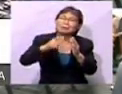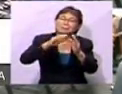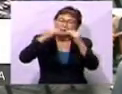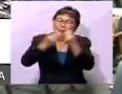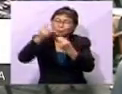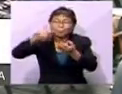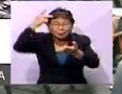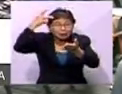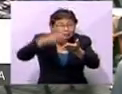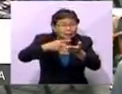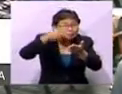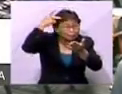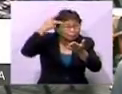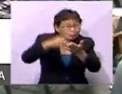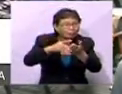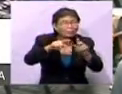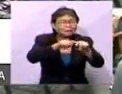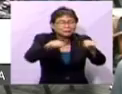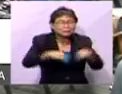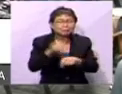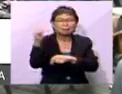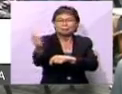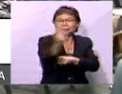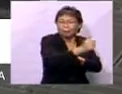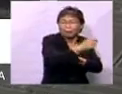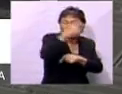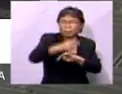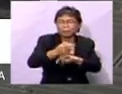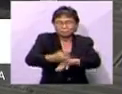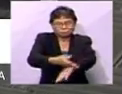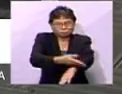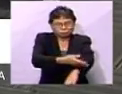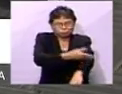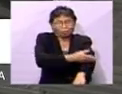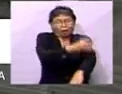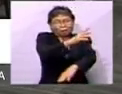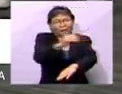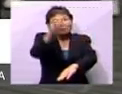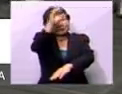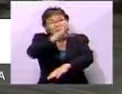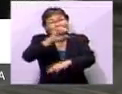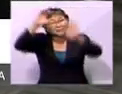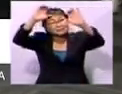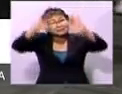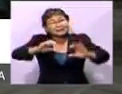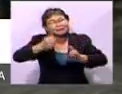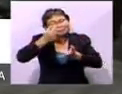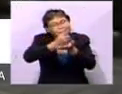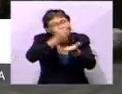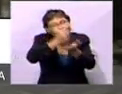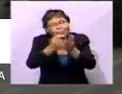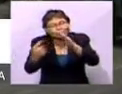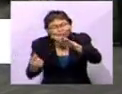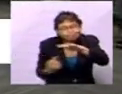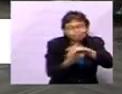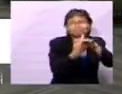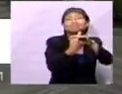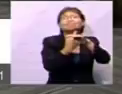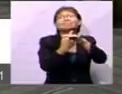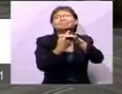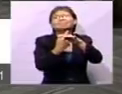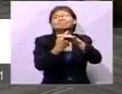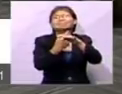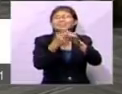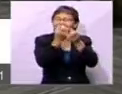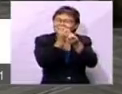mengenal pasti keperluan di kawasan masing-masing yang perlu ditambah baik di samping mencari pendekatan membantu mewujudkan keadaan